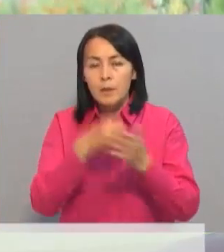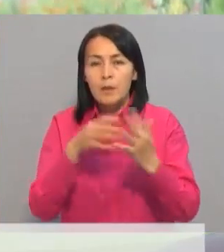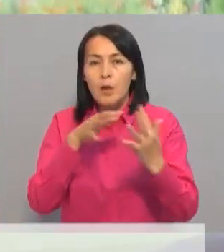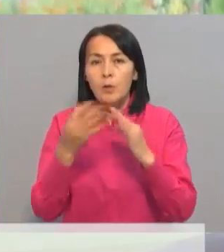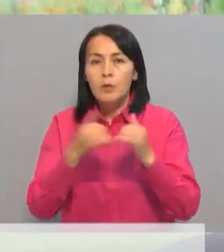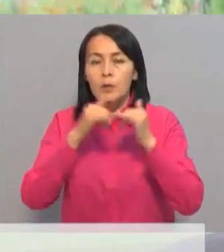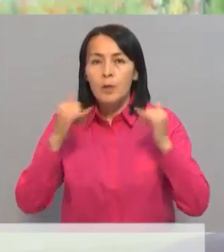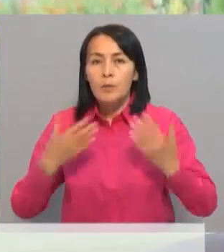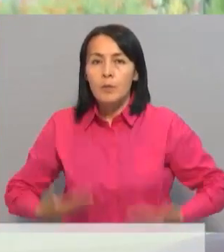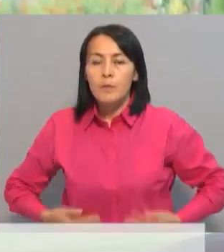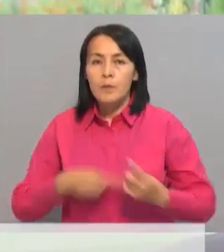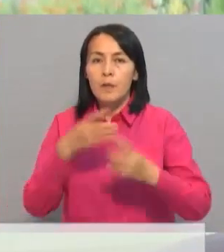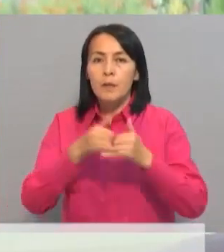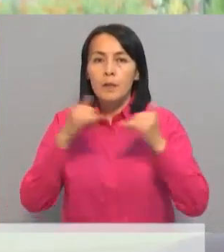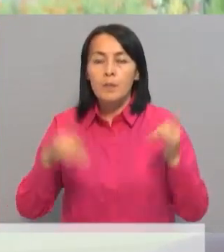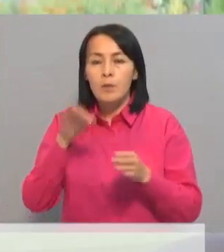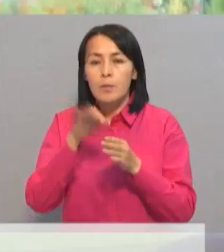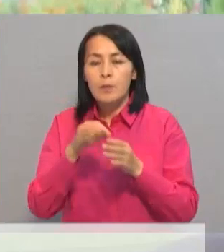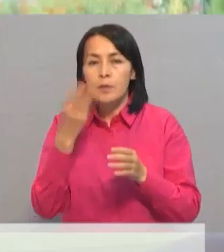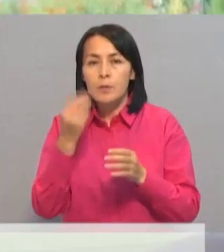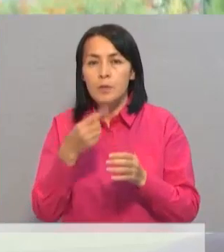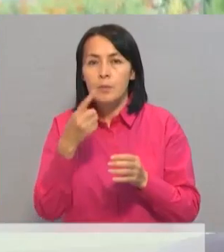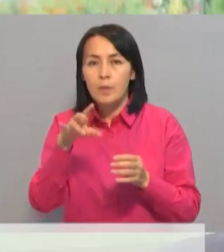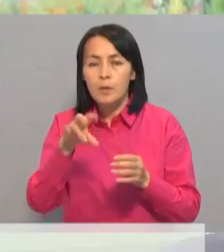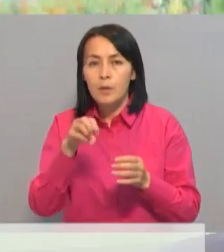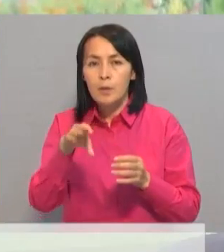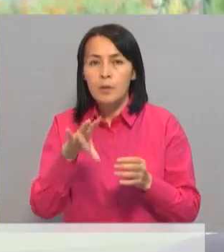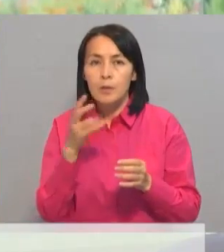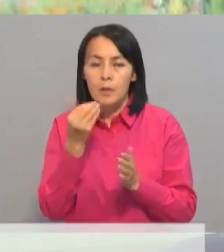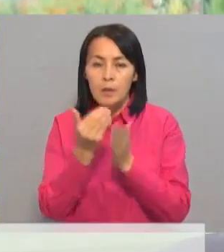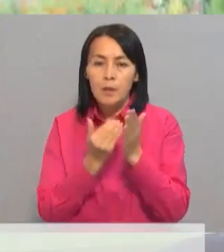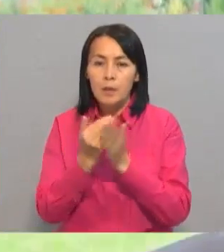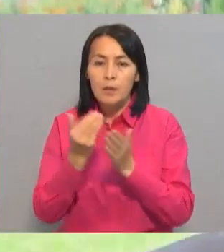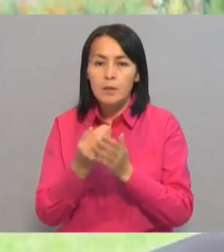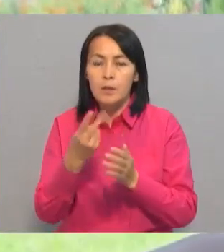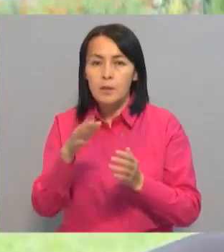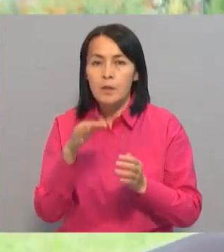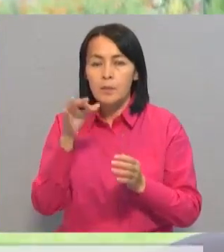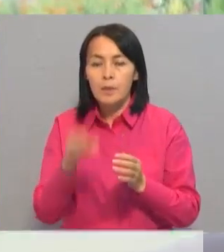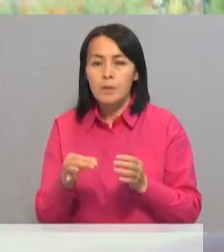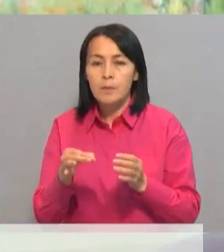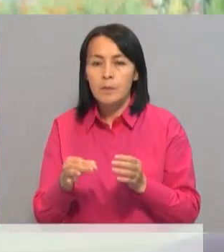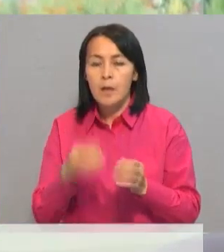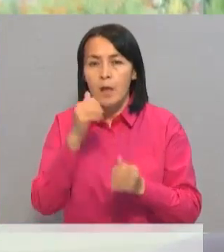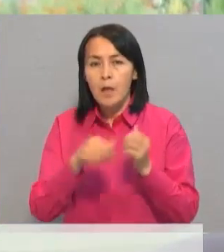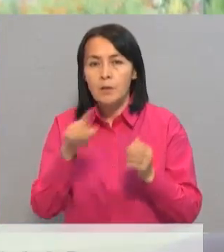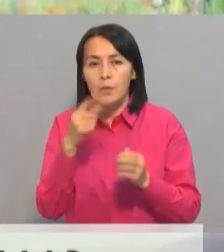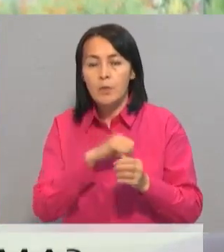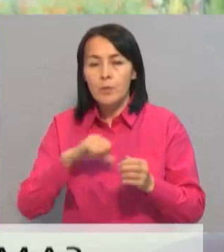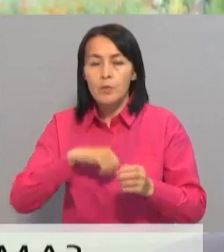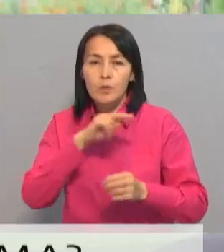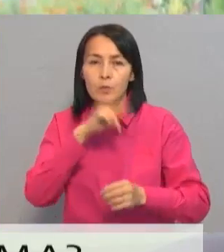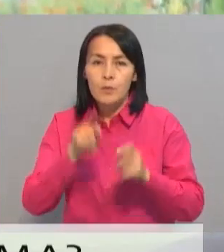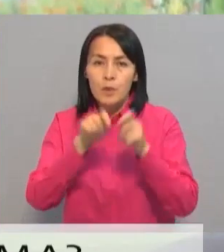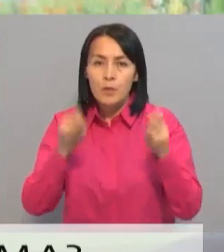көркөйтүү, ауылдын әл-ауқатын жақсартуу максатында бюджеттен 1 триллион теңге каражат каралып, 2,5% менен ар шаруага өзүнүн